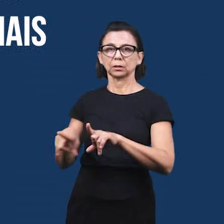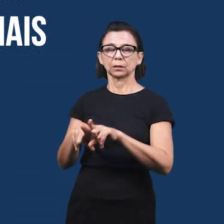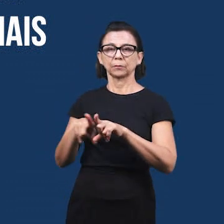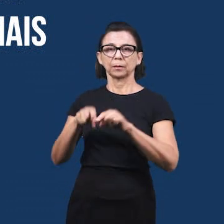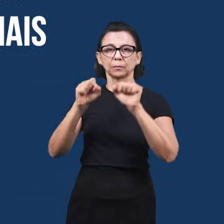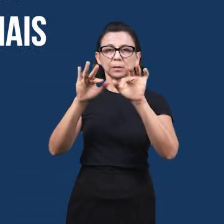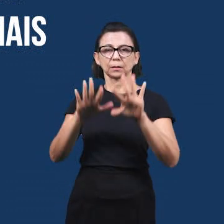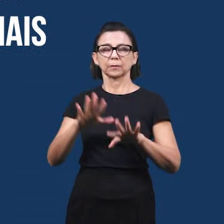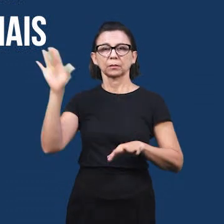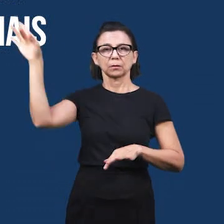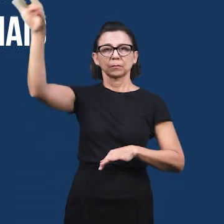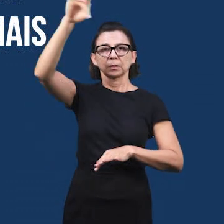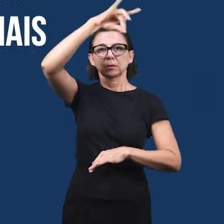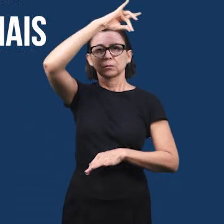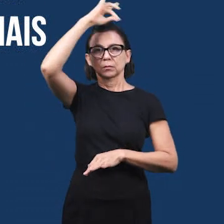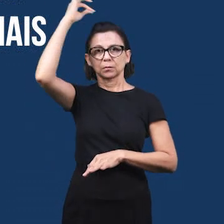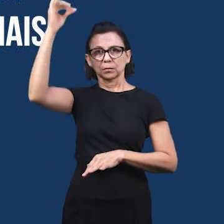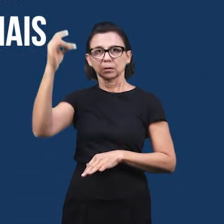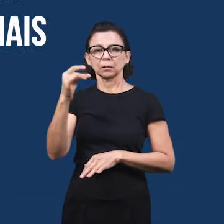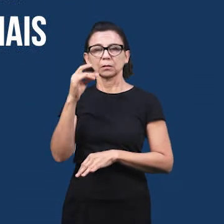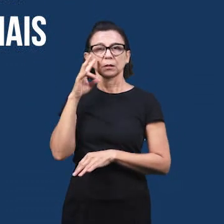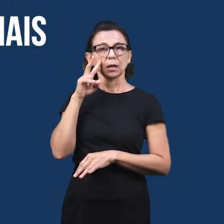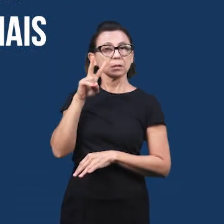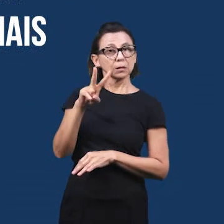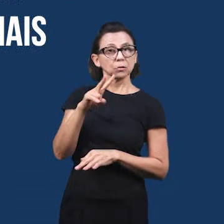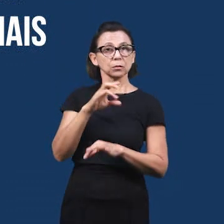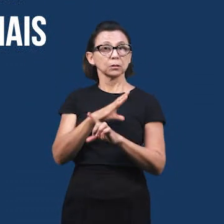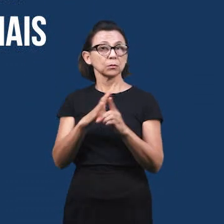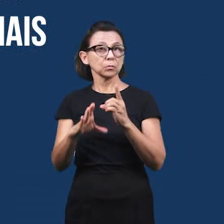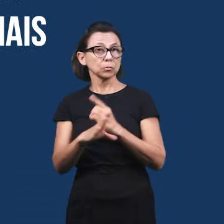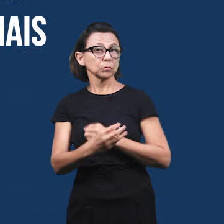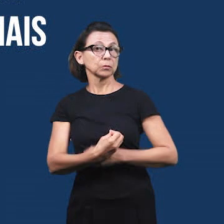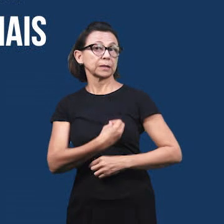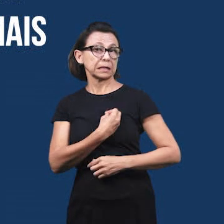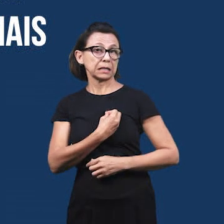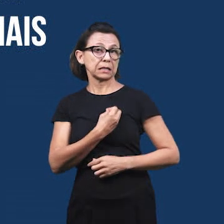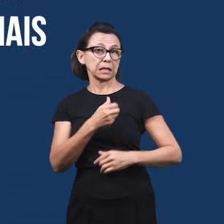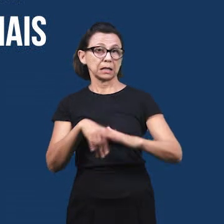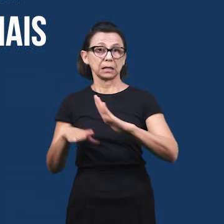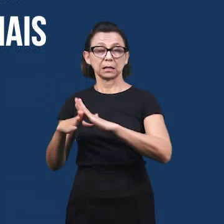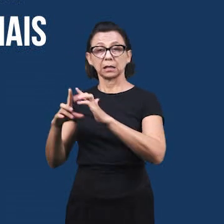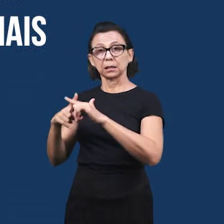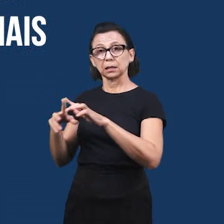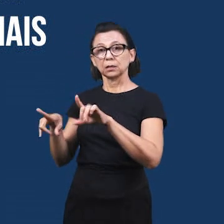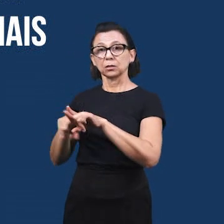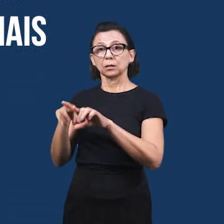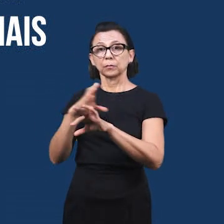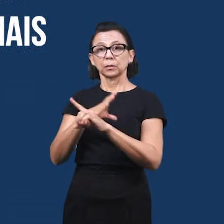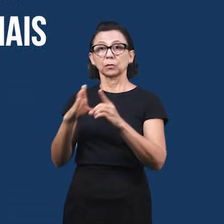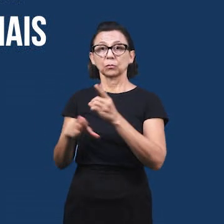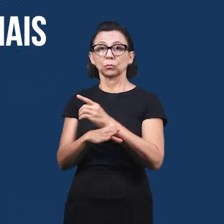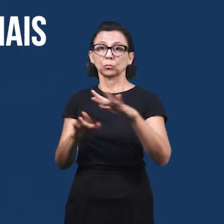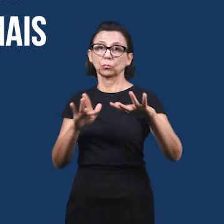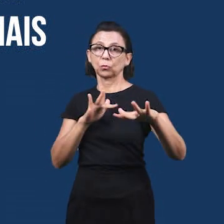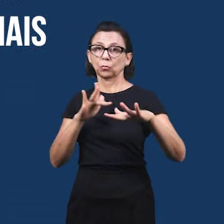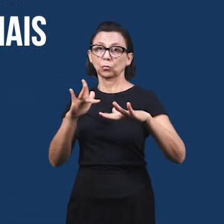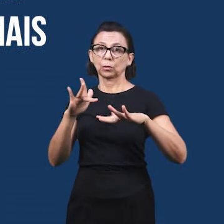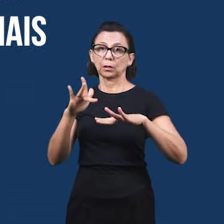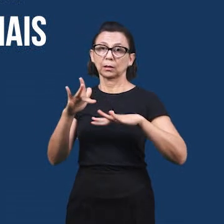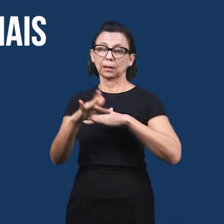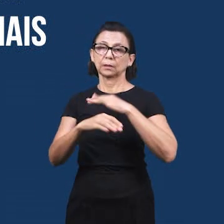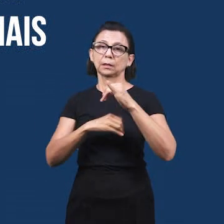в теле, под действием Духа Святого, через богослужение, через